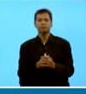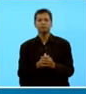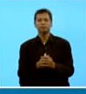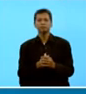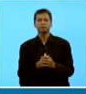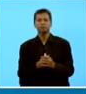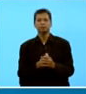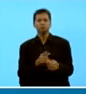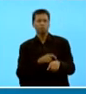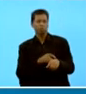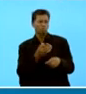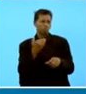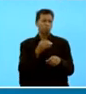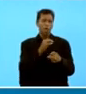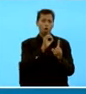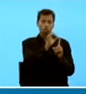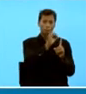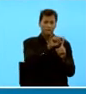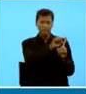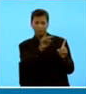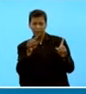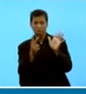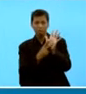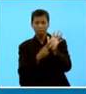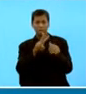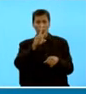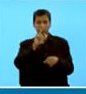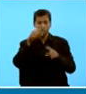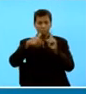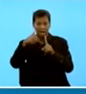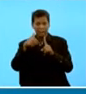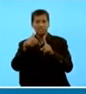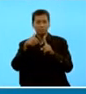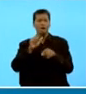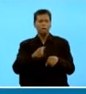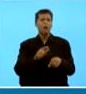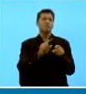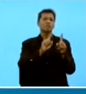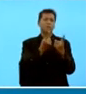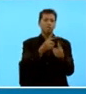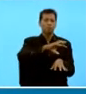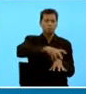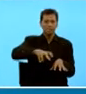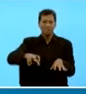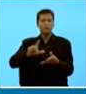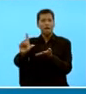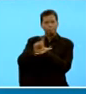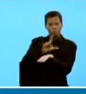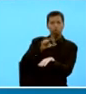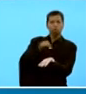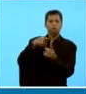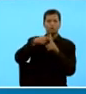Sementara pada kurun waktu Oktober hingga November 2017, ada 11 provinsi yang